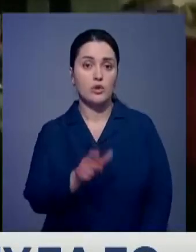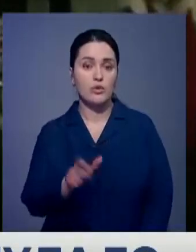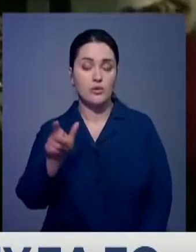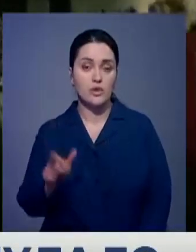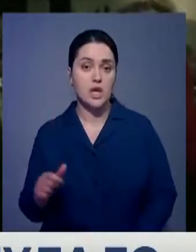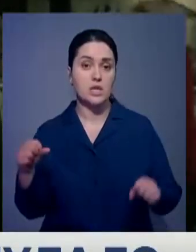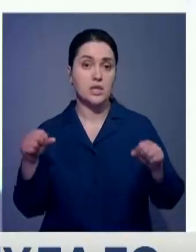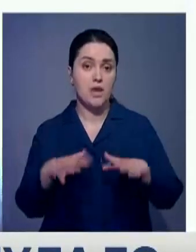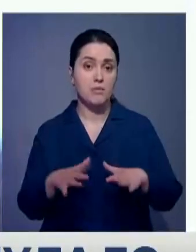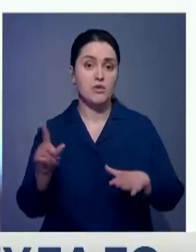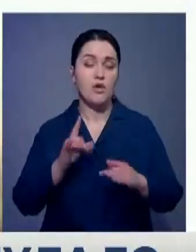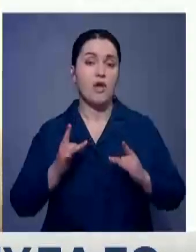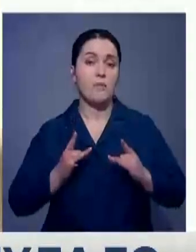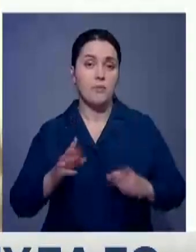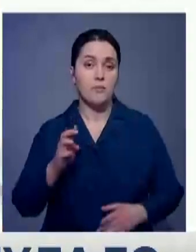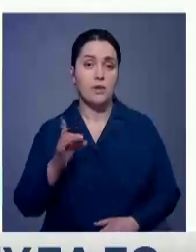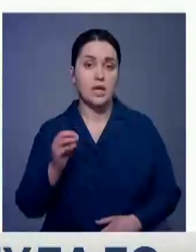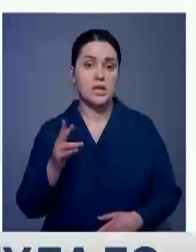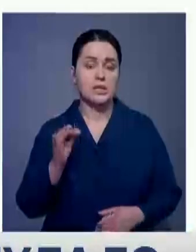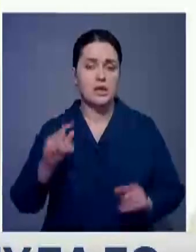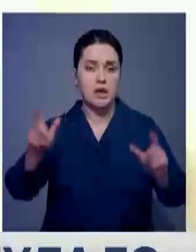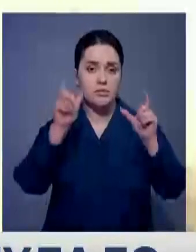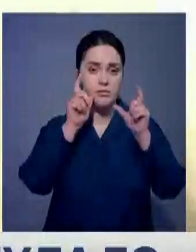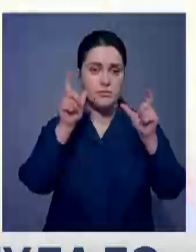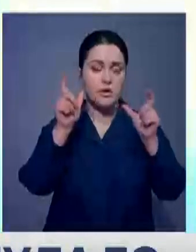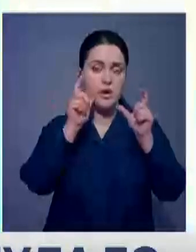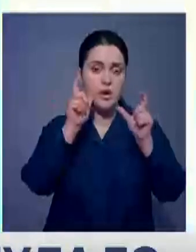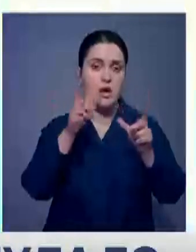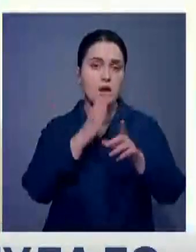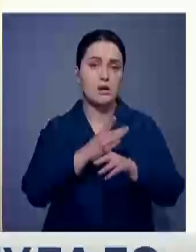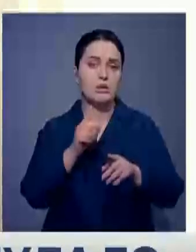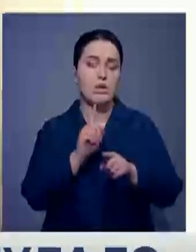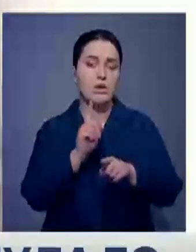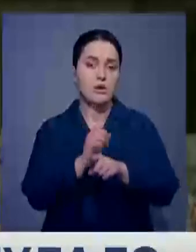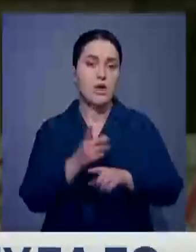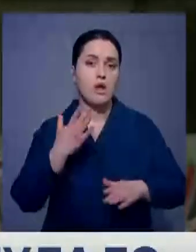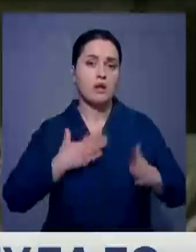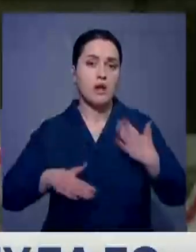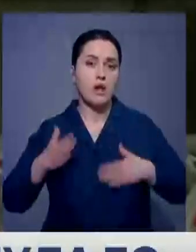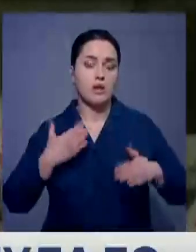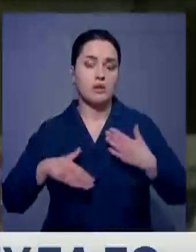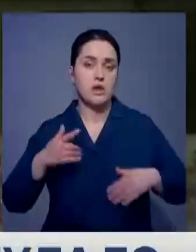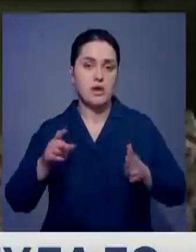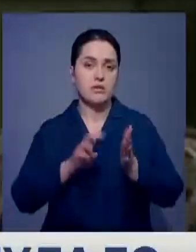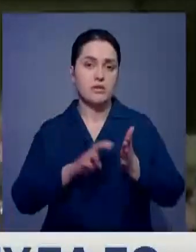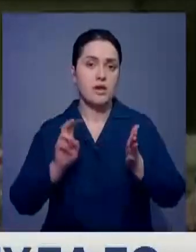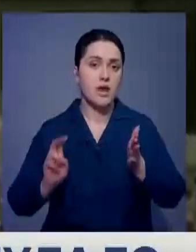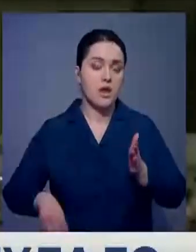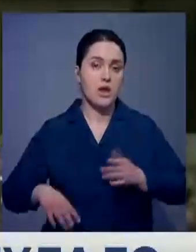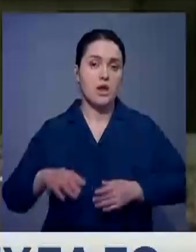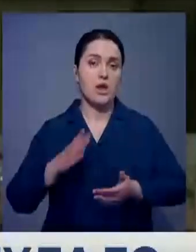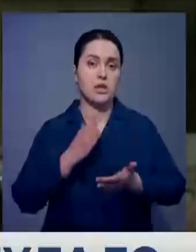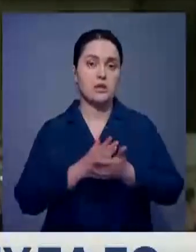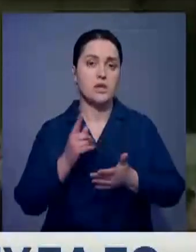чтобы отпраздновать Брексит. Они распевают патриотические песни и подбадривают речами ведущих, включая Найджела Фараджа,